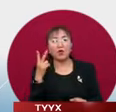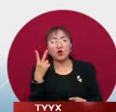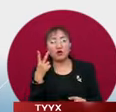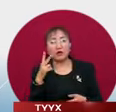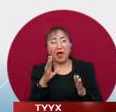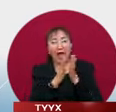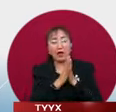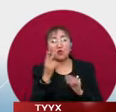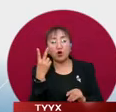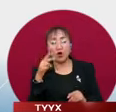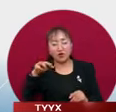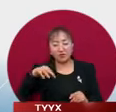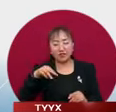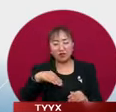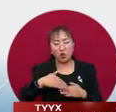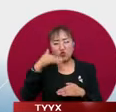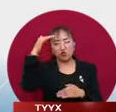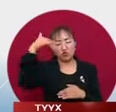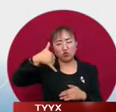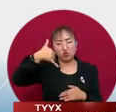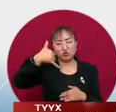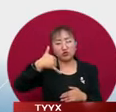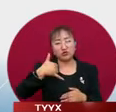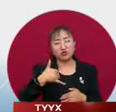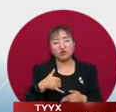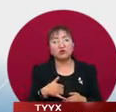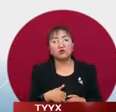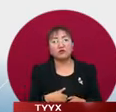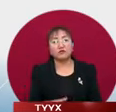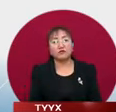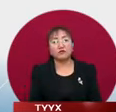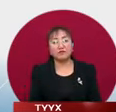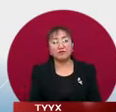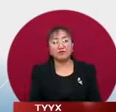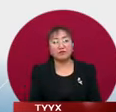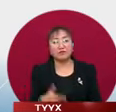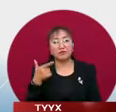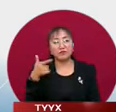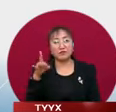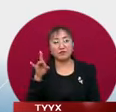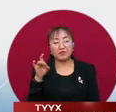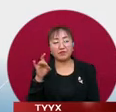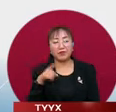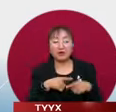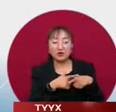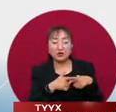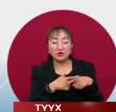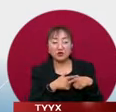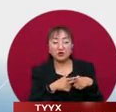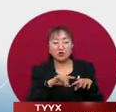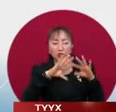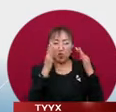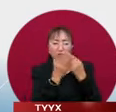зааны яс болон алтар хийгдсэн Зевсийн хөшөө бүтээсэн байдаг юм байна. За грекчүүд эрт дээр үеэс юм бүхэн